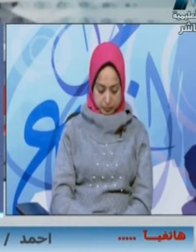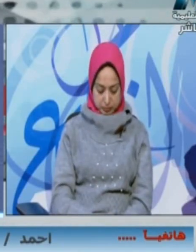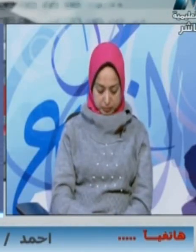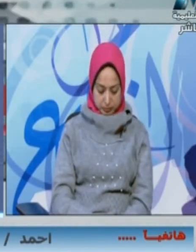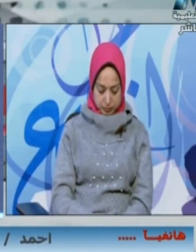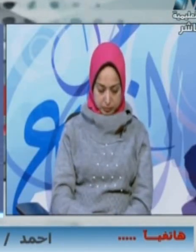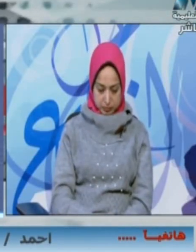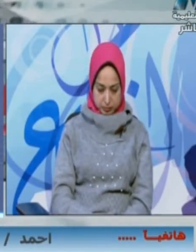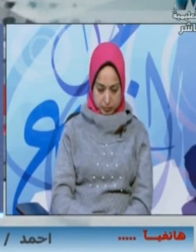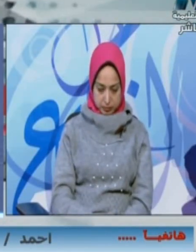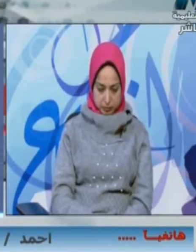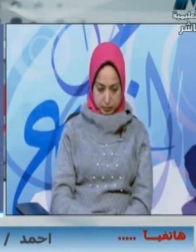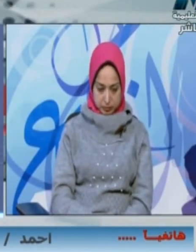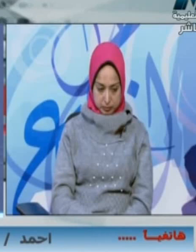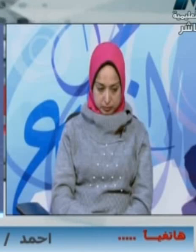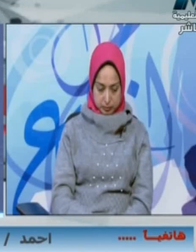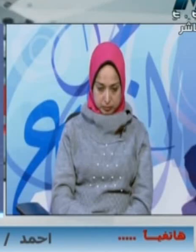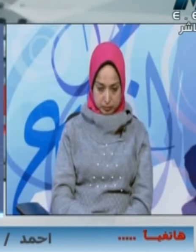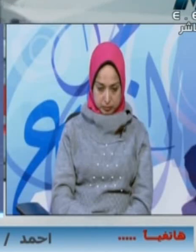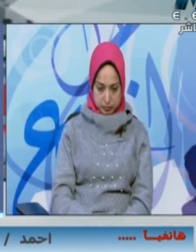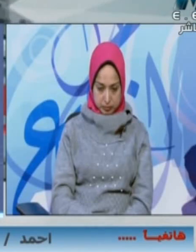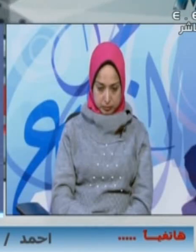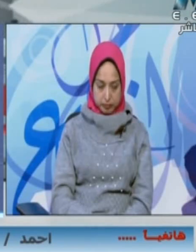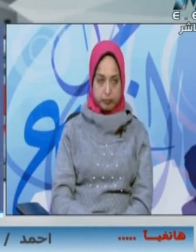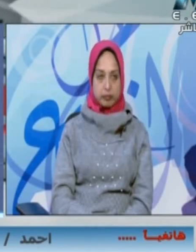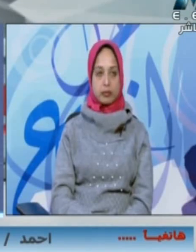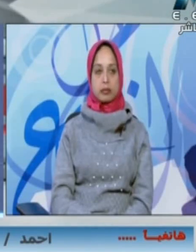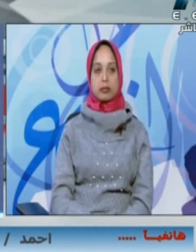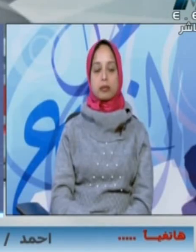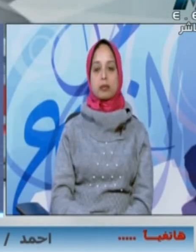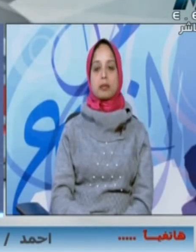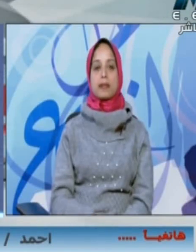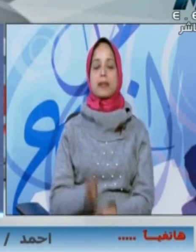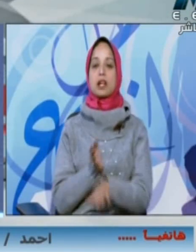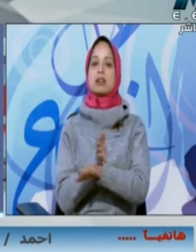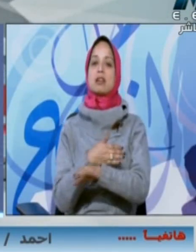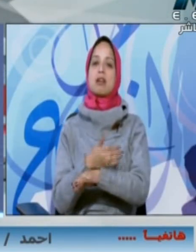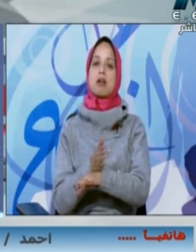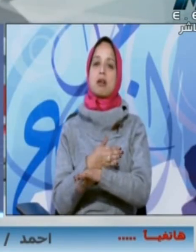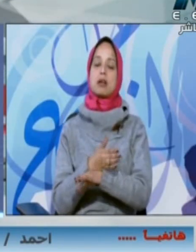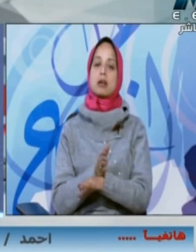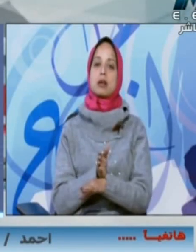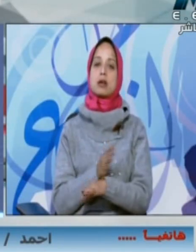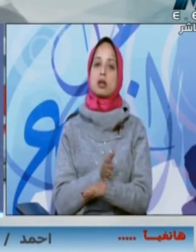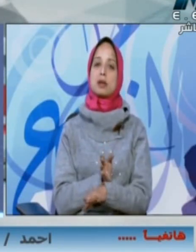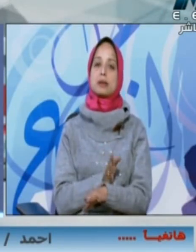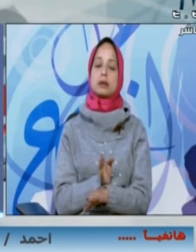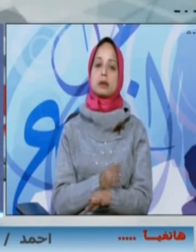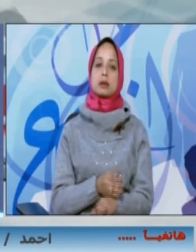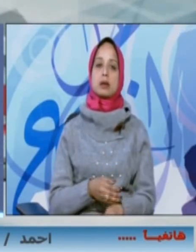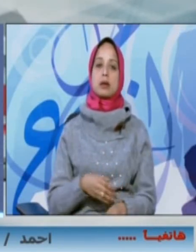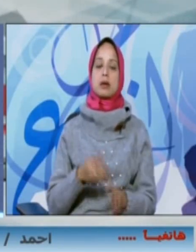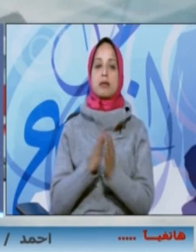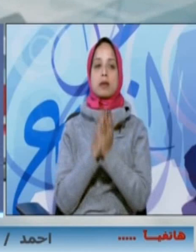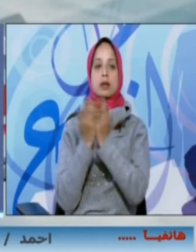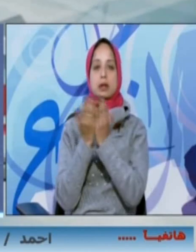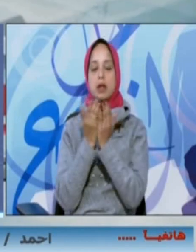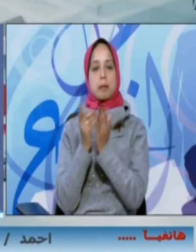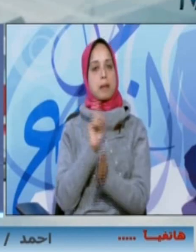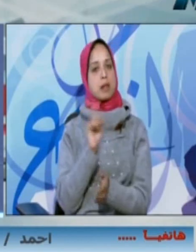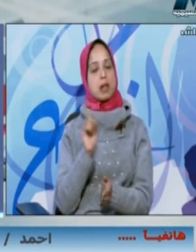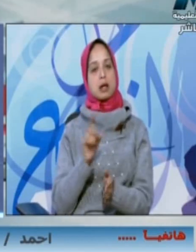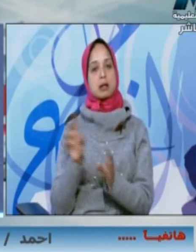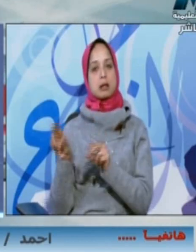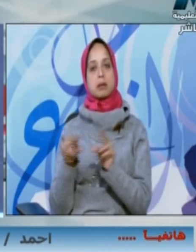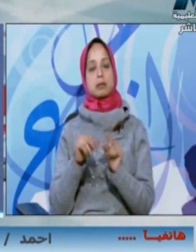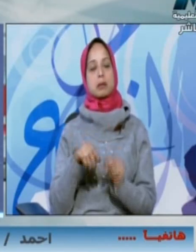ايوه اقصد متاخرين في المنهج شويه. لا احنا مش متاخرين، الحاجات ماشيه زي الوزاره بالظبط تمام. بس اللي انا